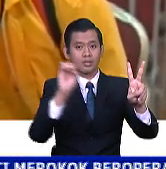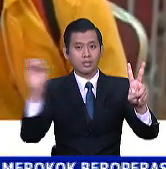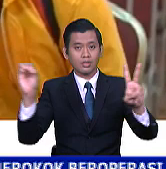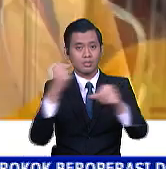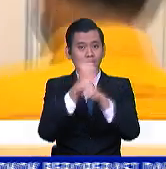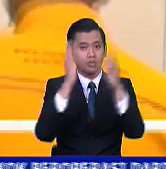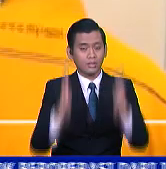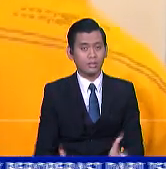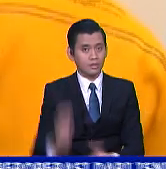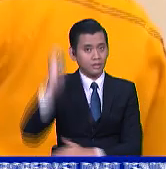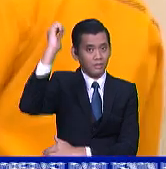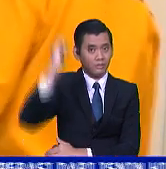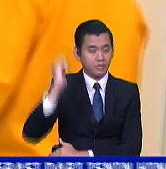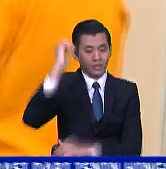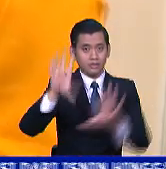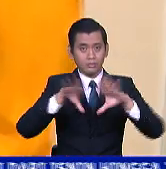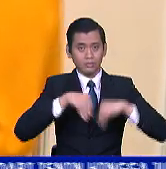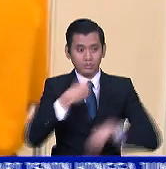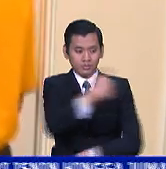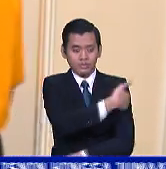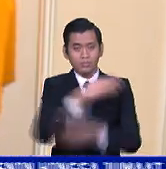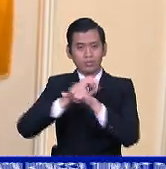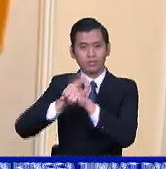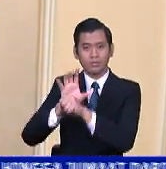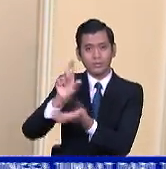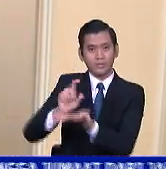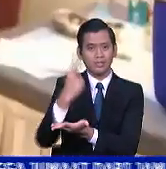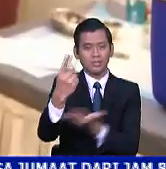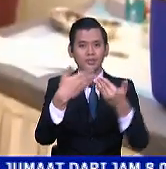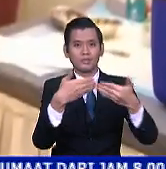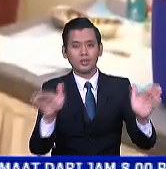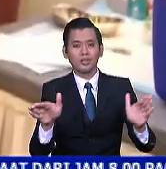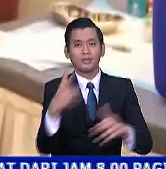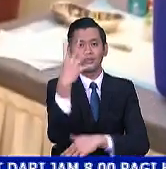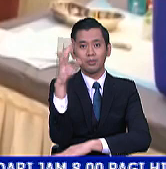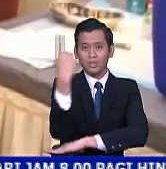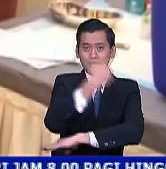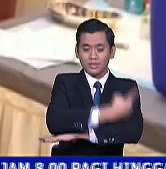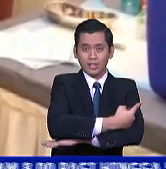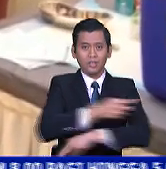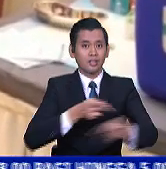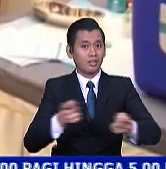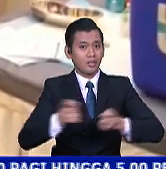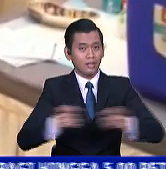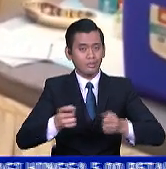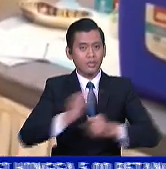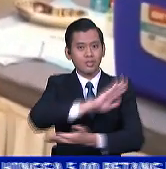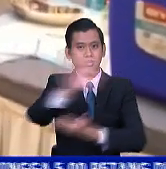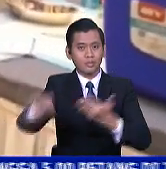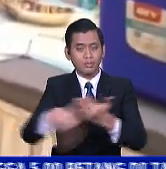menerima vaksin dos pertama dibuka selama 4 hari ia dikendalikan sepenuhnya oleh staf dalaman bertindak sebagai